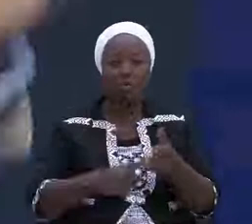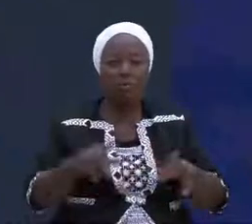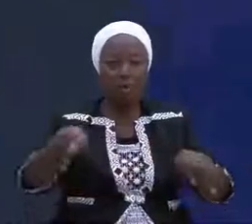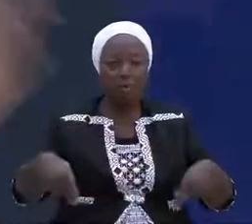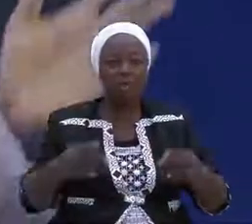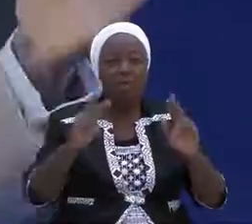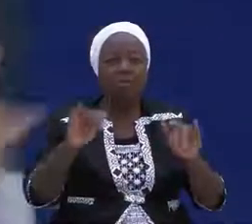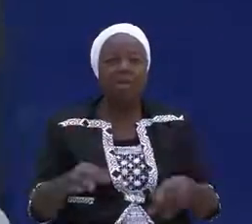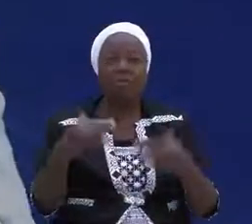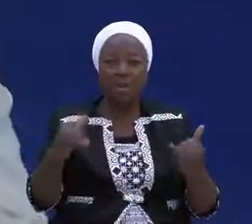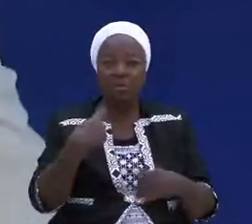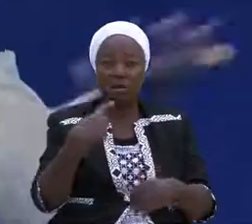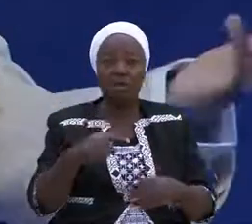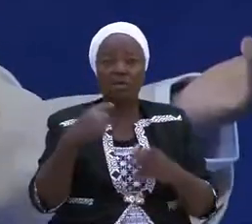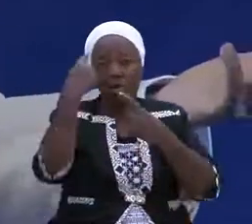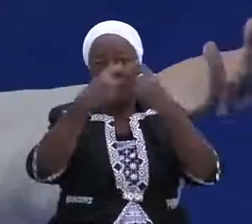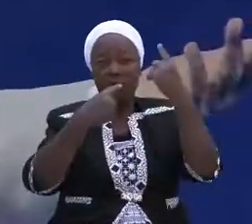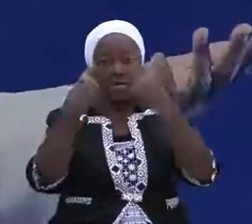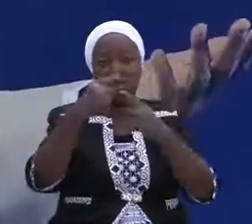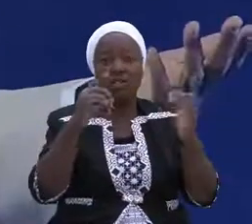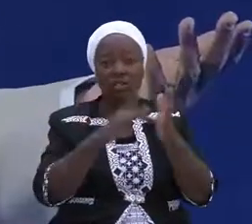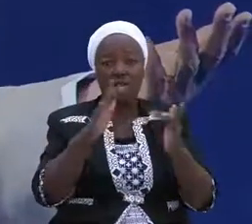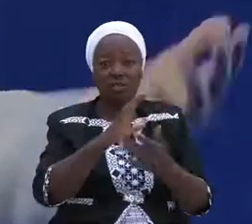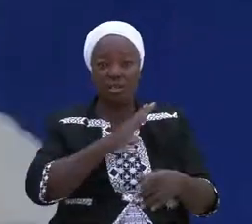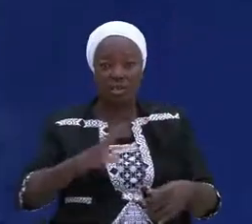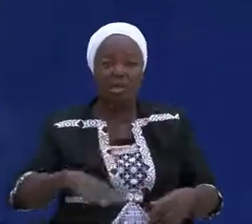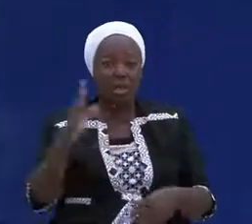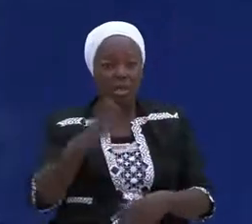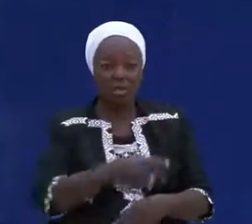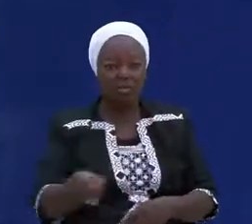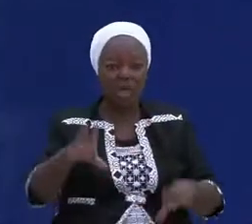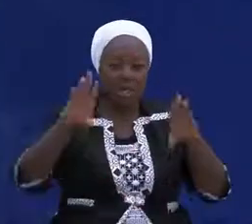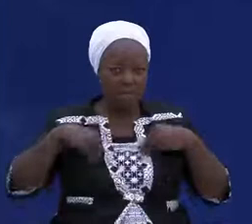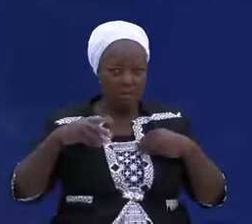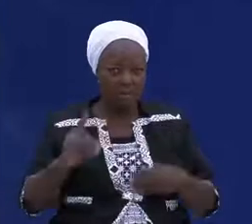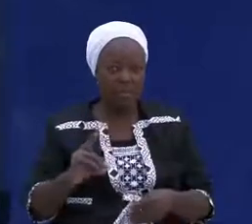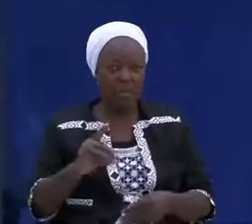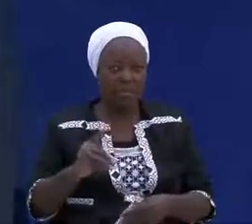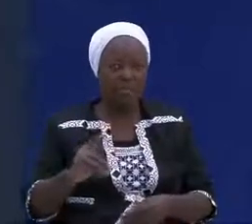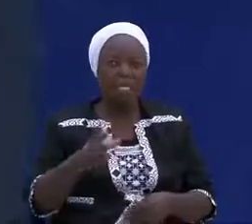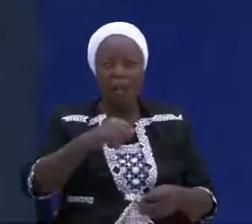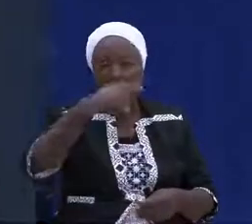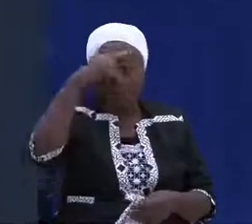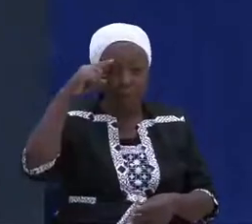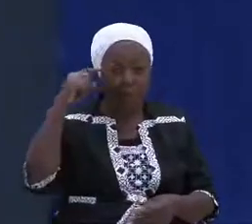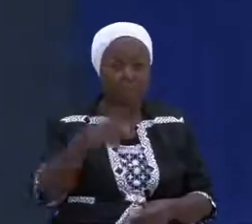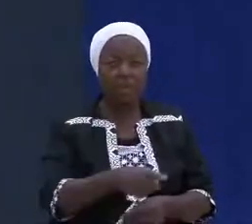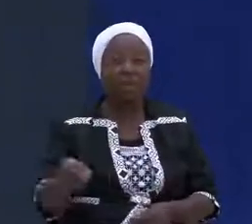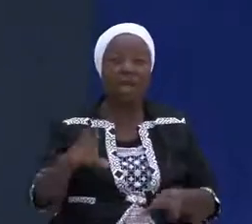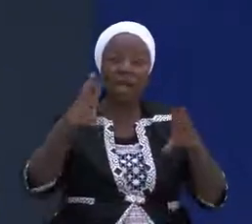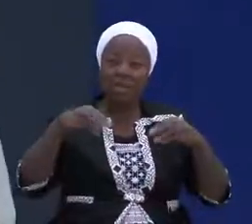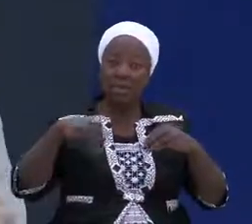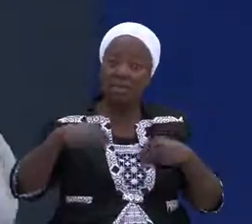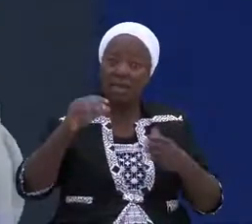a dit au sujet de Jésus-Christ, ils ont accepté. Ils ont compris. Et parce qu'ils ont